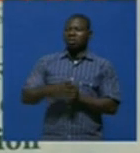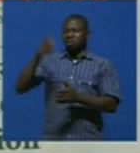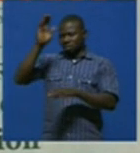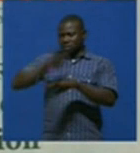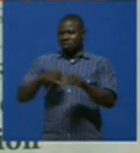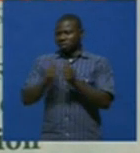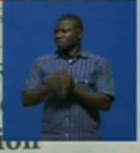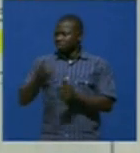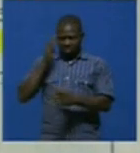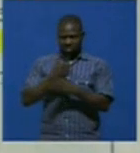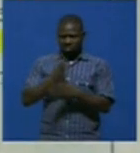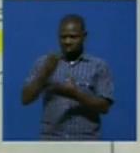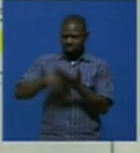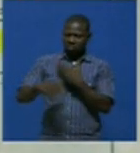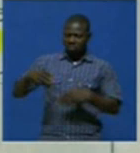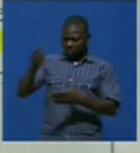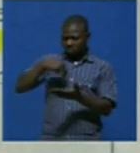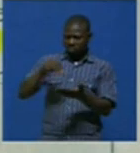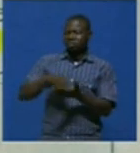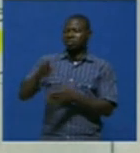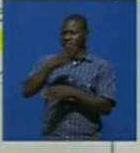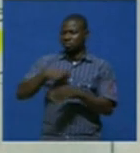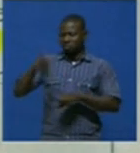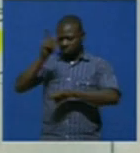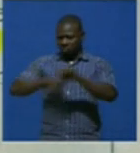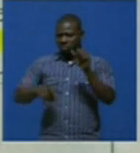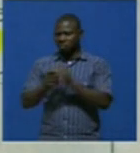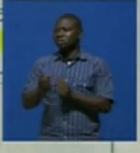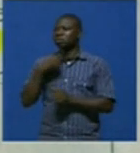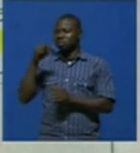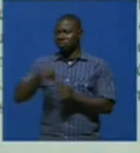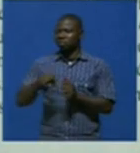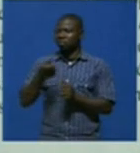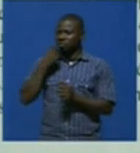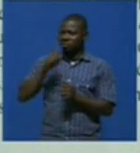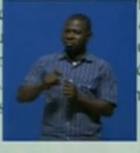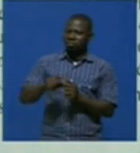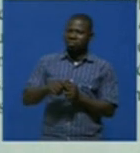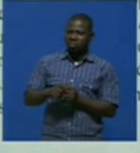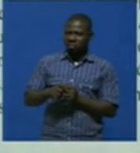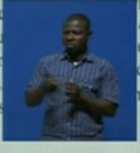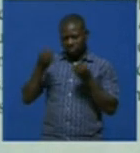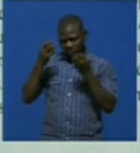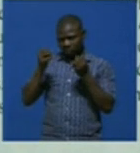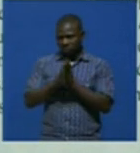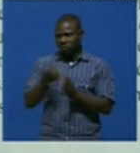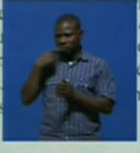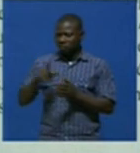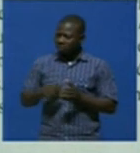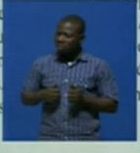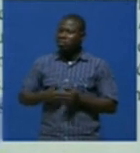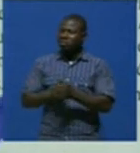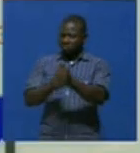aujourd'hui au faso estime que gianni infantino doit y mettre le holà et beaucoup gagné assure l'exemple comme l'est poursuit